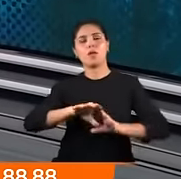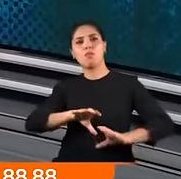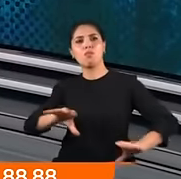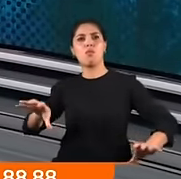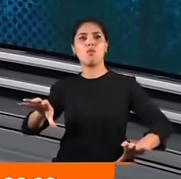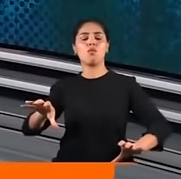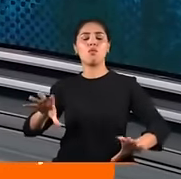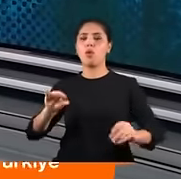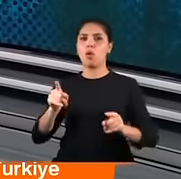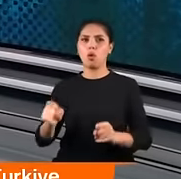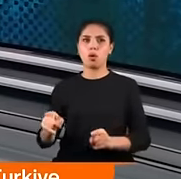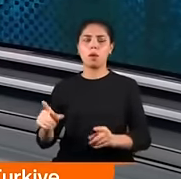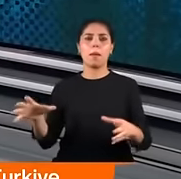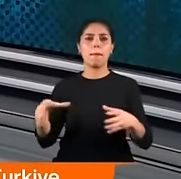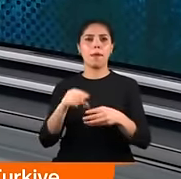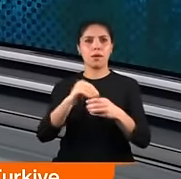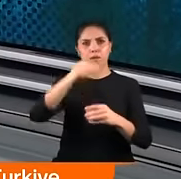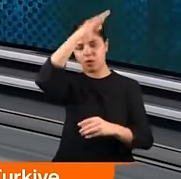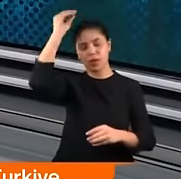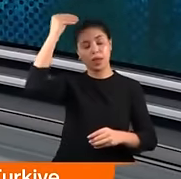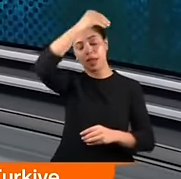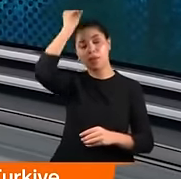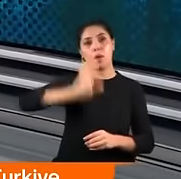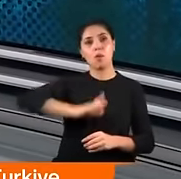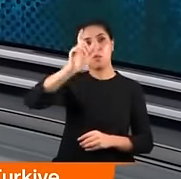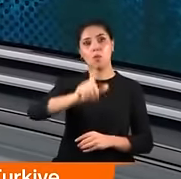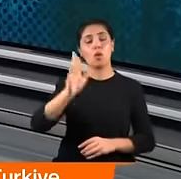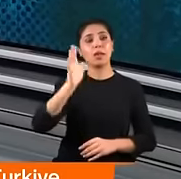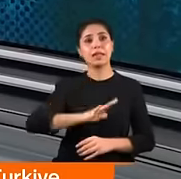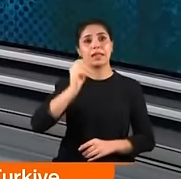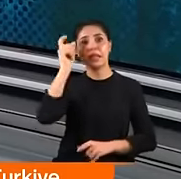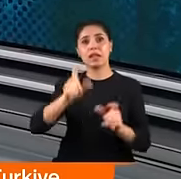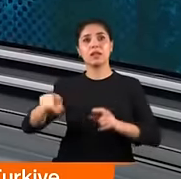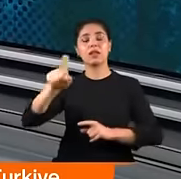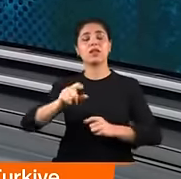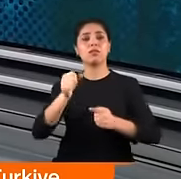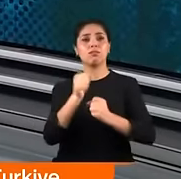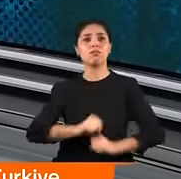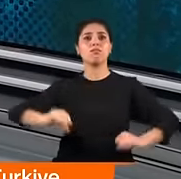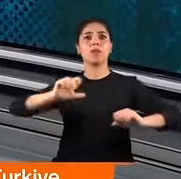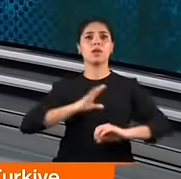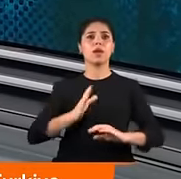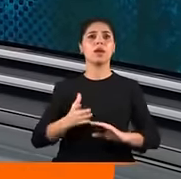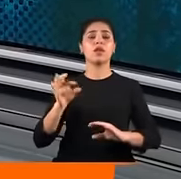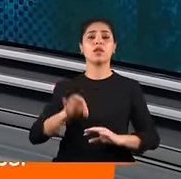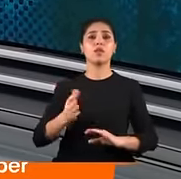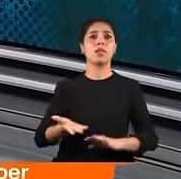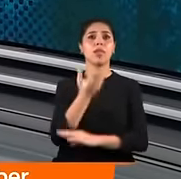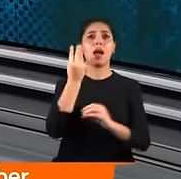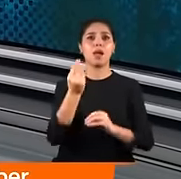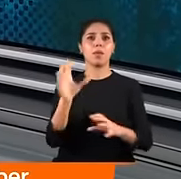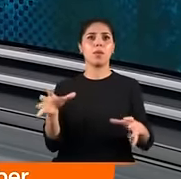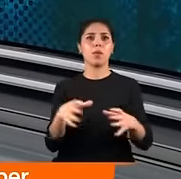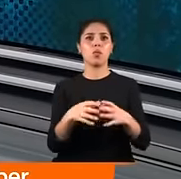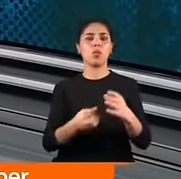göre parti içinde Ekrem İmamoğlu yanlısı isimler kazan kaldırıyor. Kendilerine daha iyi ismini verdikleri bir grup bile